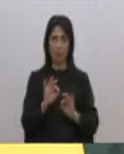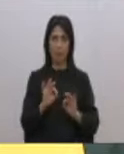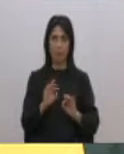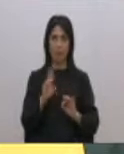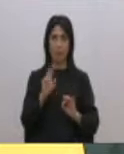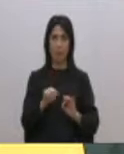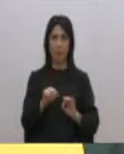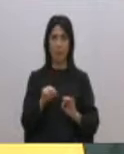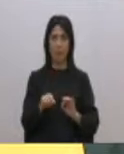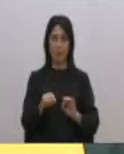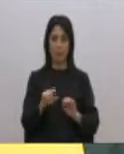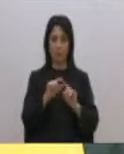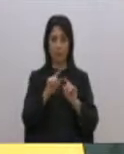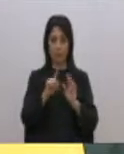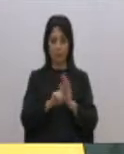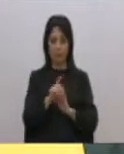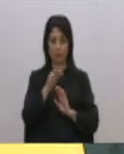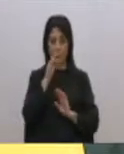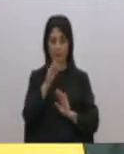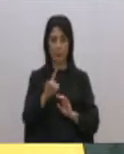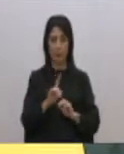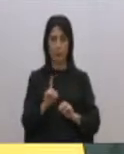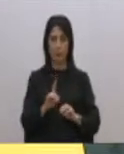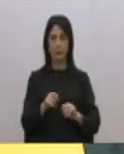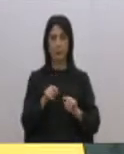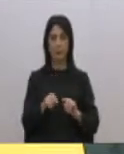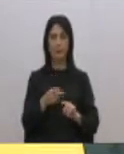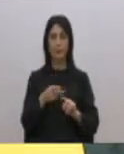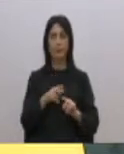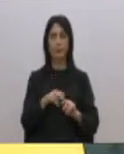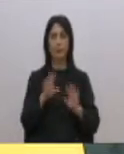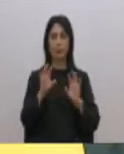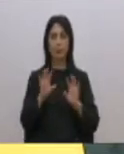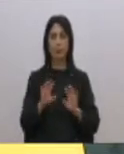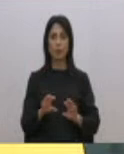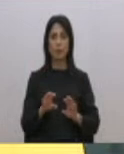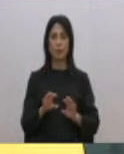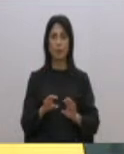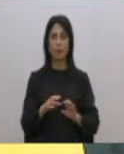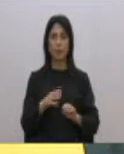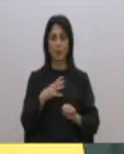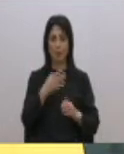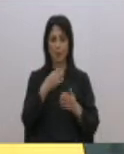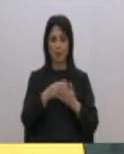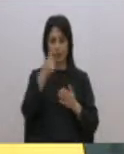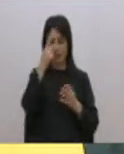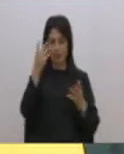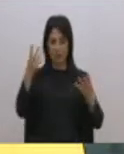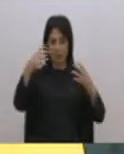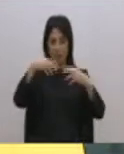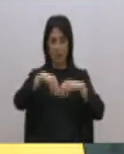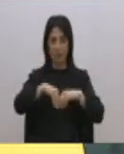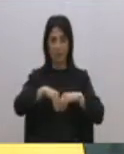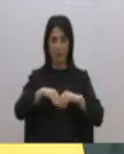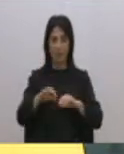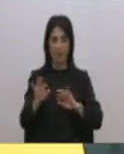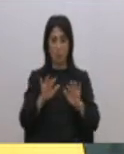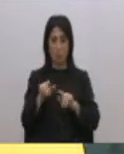და ამთავითვე გეტყვით იმას, რომ ეს კოდექსი თავისთავში აერთიანებს